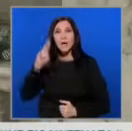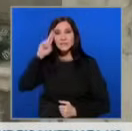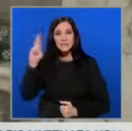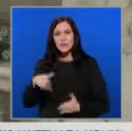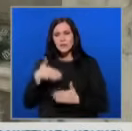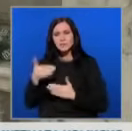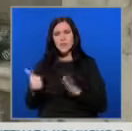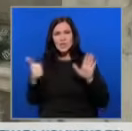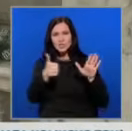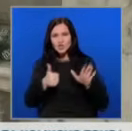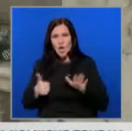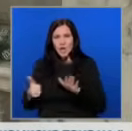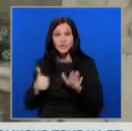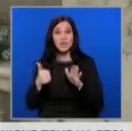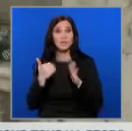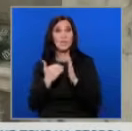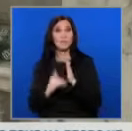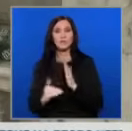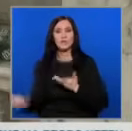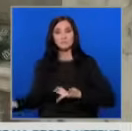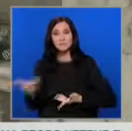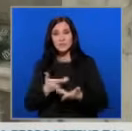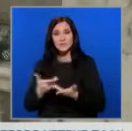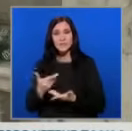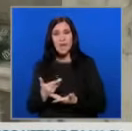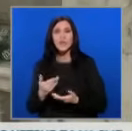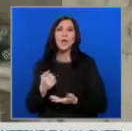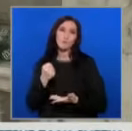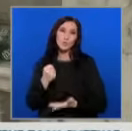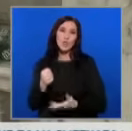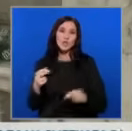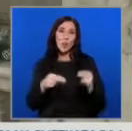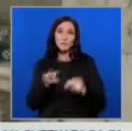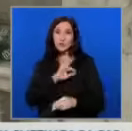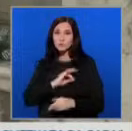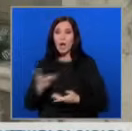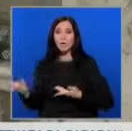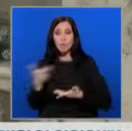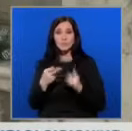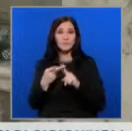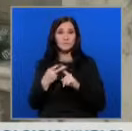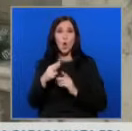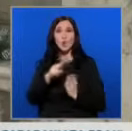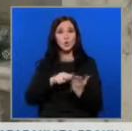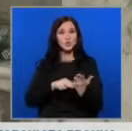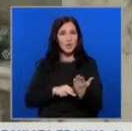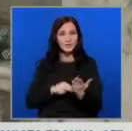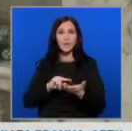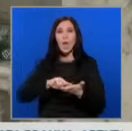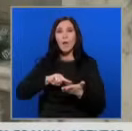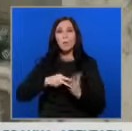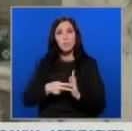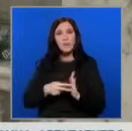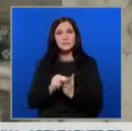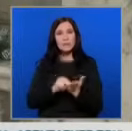Здравейте, след 6 часа и половина заседание ударно бюджетната комисия успя да обсъди на второ четене план сметката на